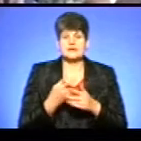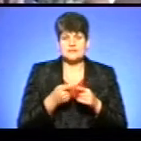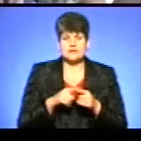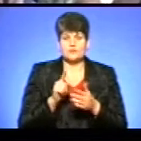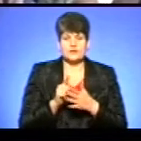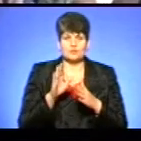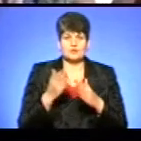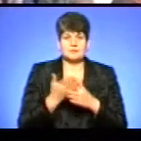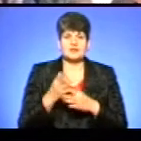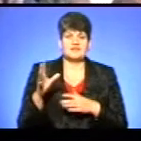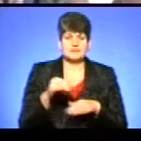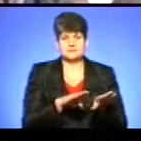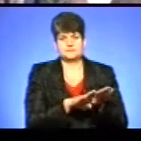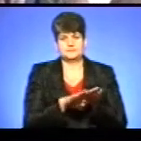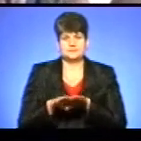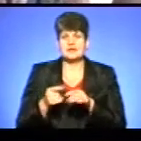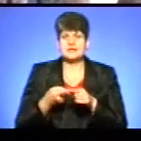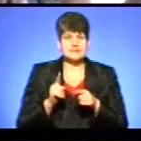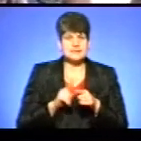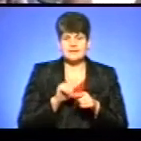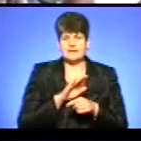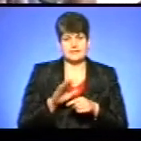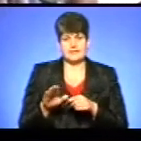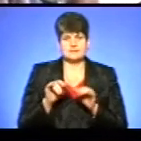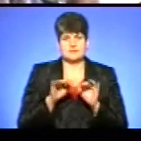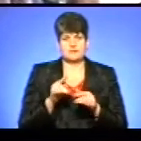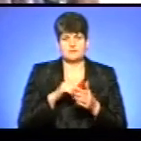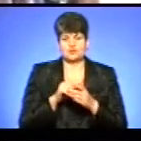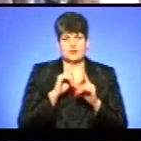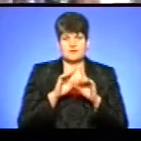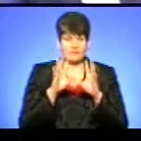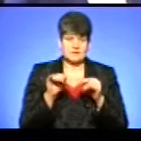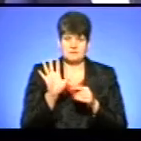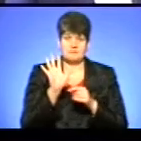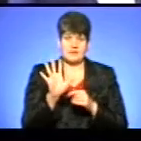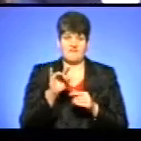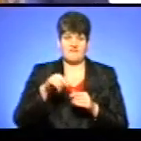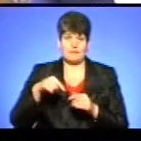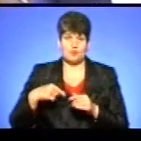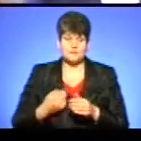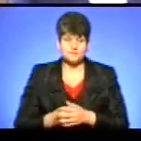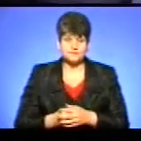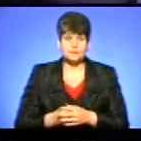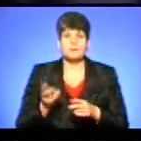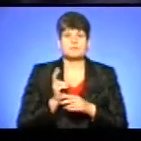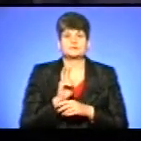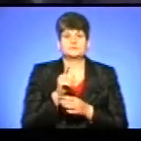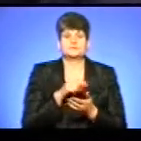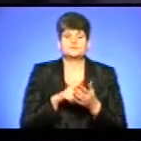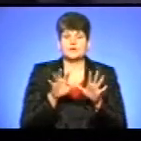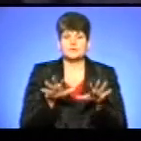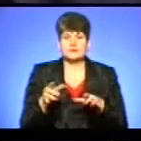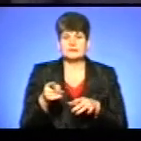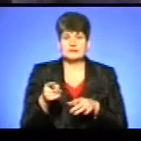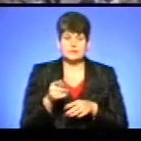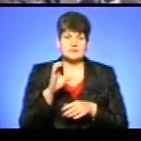діючого законодавства. Це не компетенція міської ради. От і всі ці 5 вимог. До протестувальників вийшов міський голова Тернополя